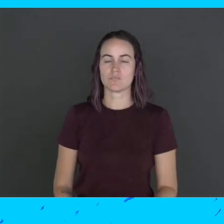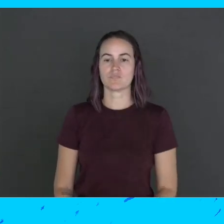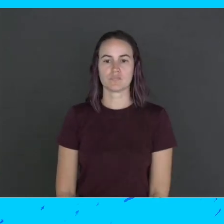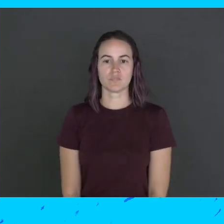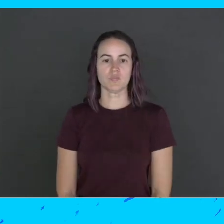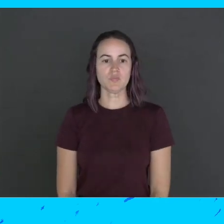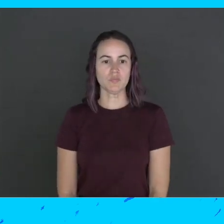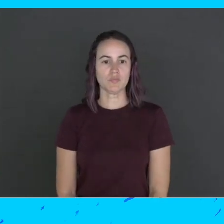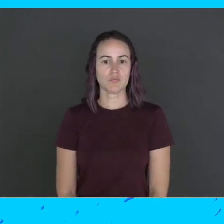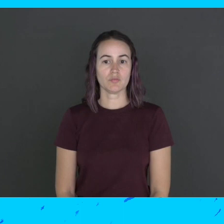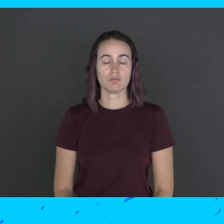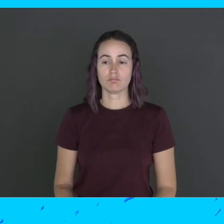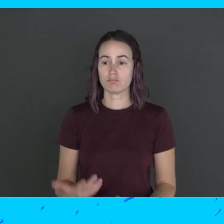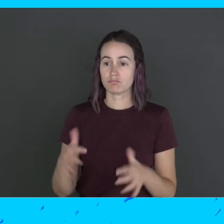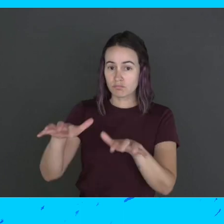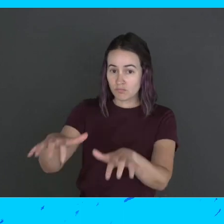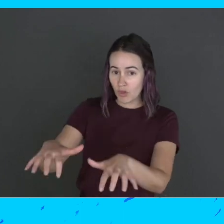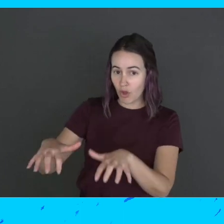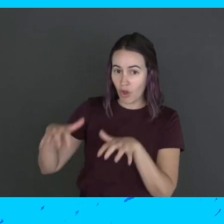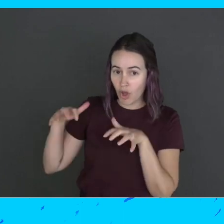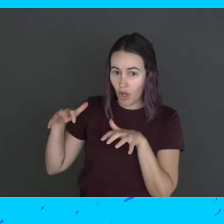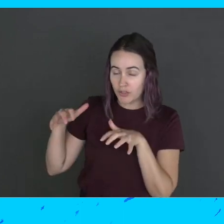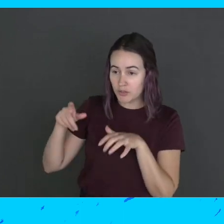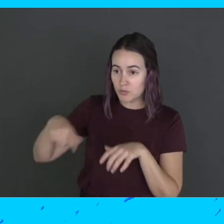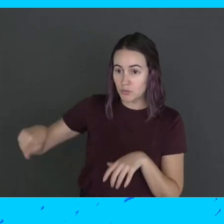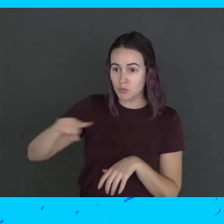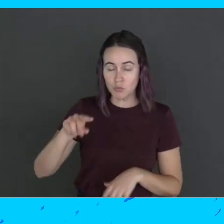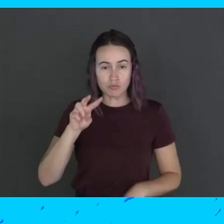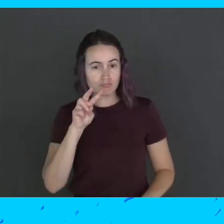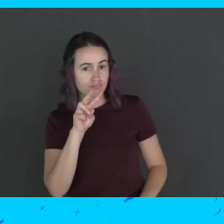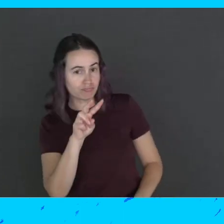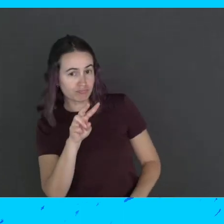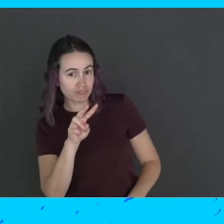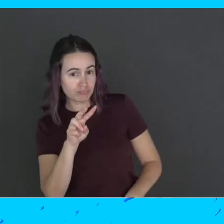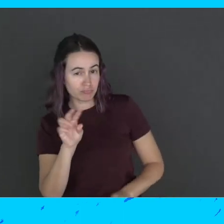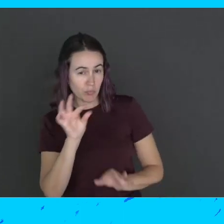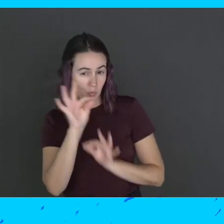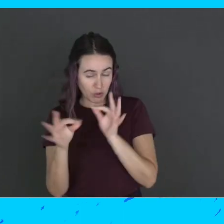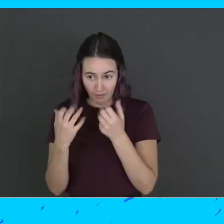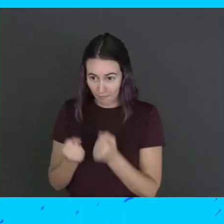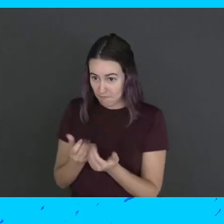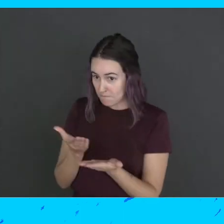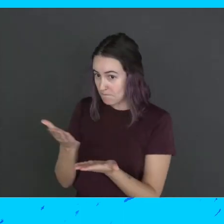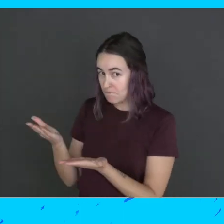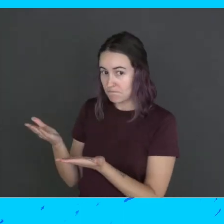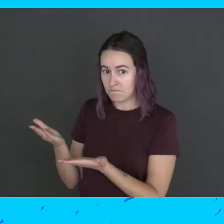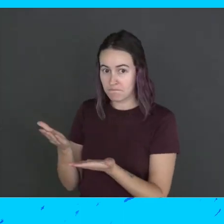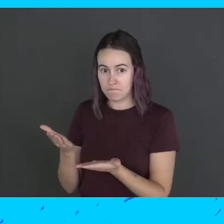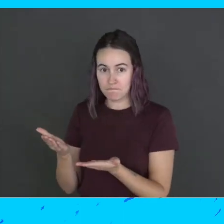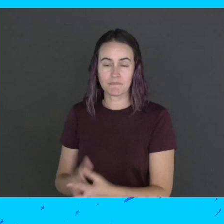Est-ce que vous avez des questions pour nous, vous, dans le public?